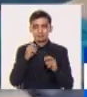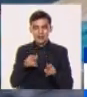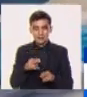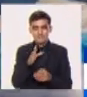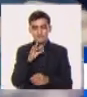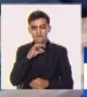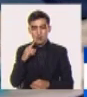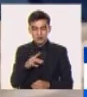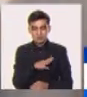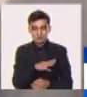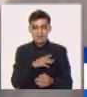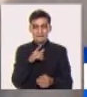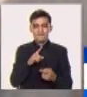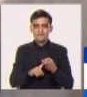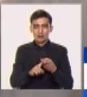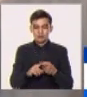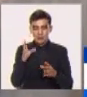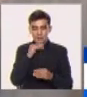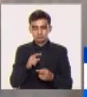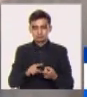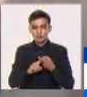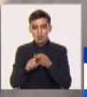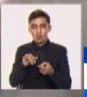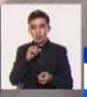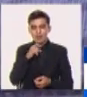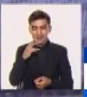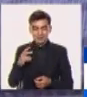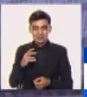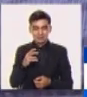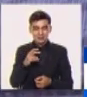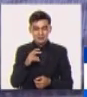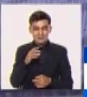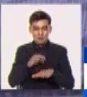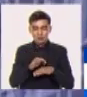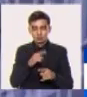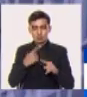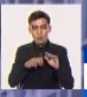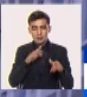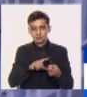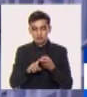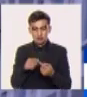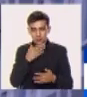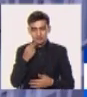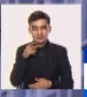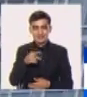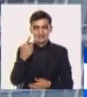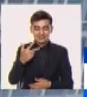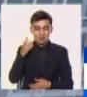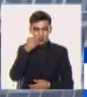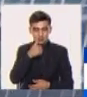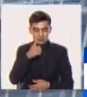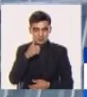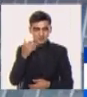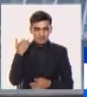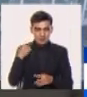не исключают, что вирус могли завести в Ухань извне. После вспышки в стране атипичной пневмонии в 2003 году в Китай